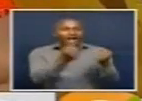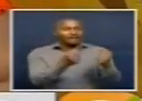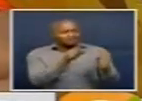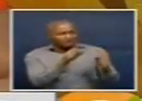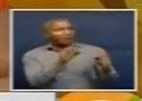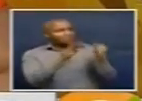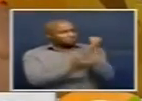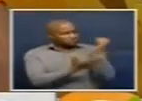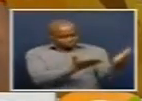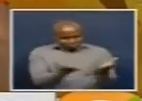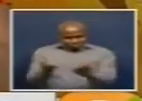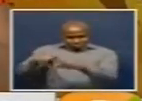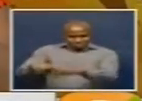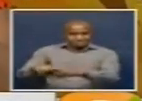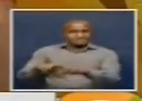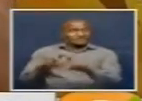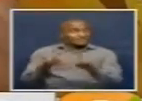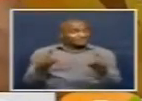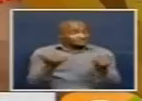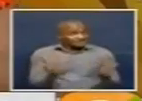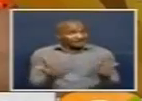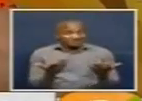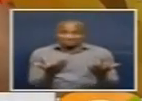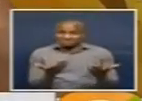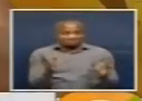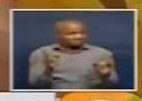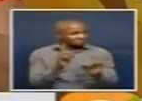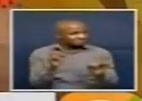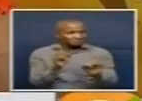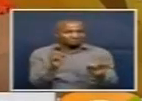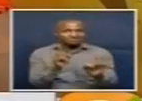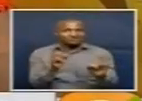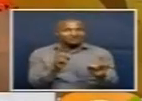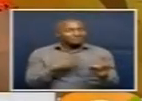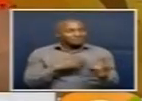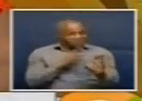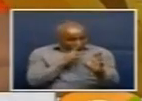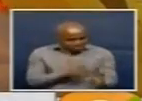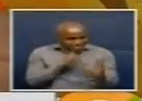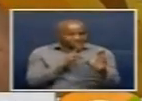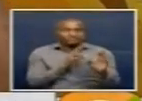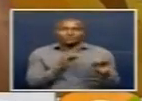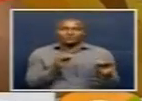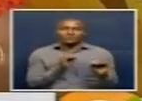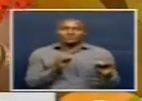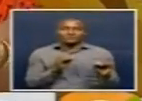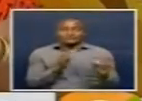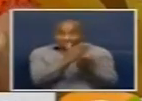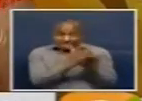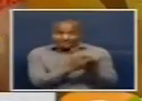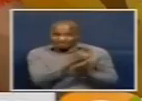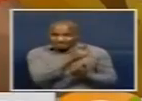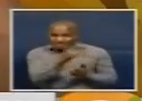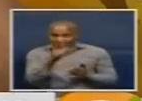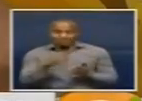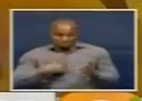nini, ukae. Lakini nataka kukuambia kwamba kwa wajawazito wa sasa hawapawi heshima, si wote, kuna wachache